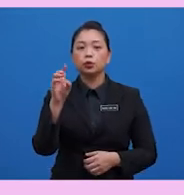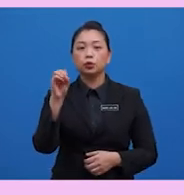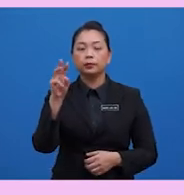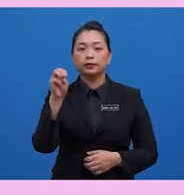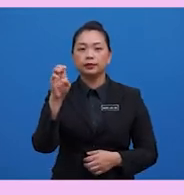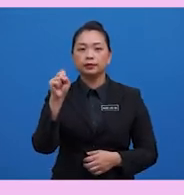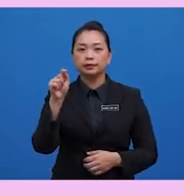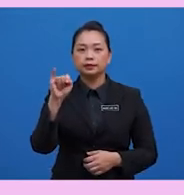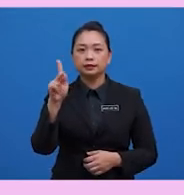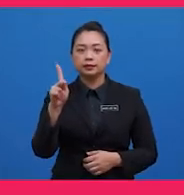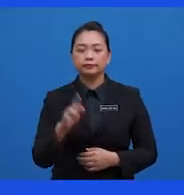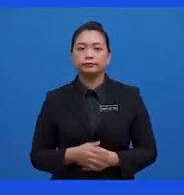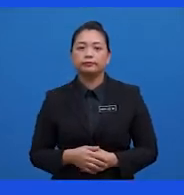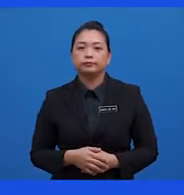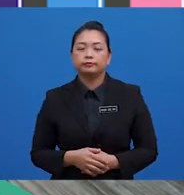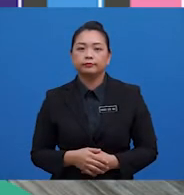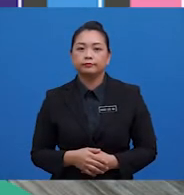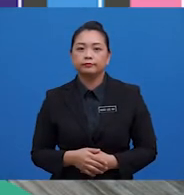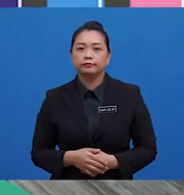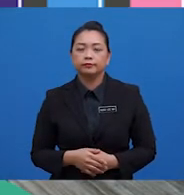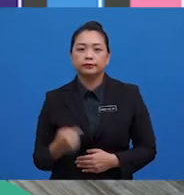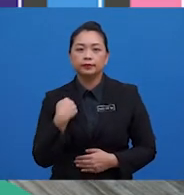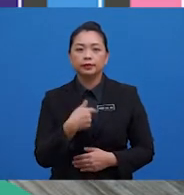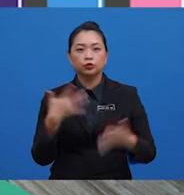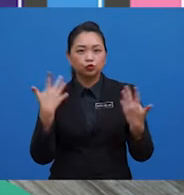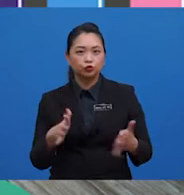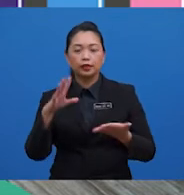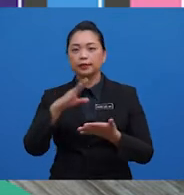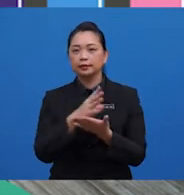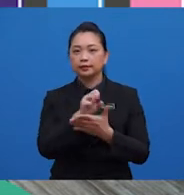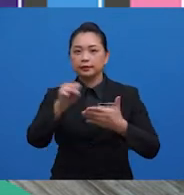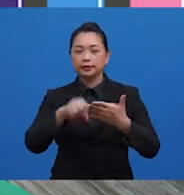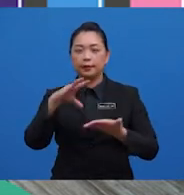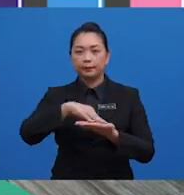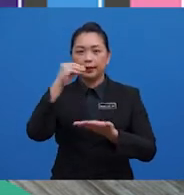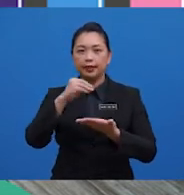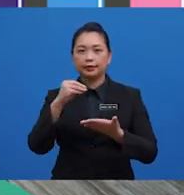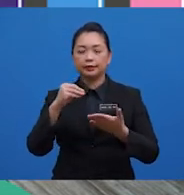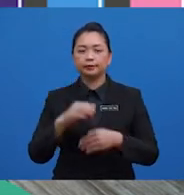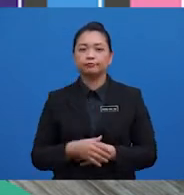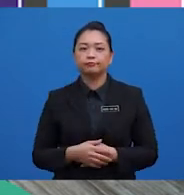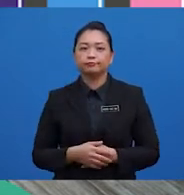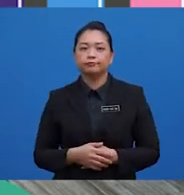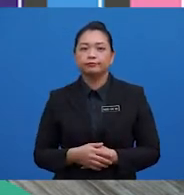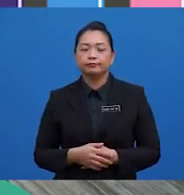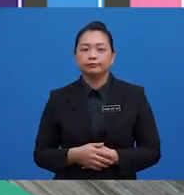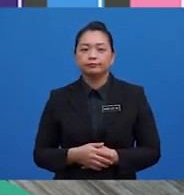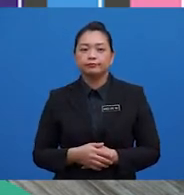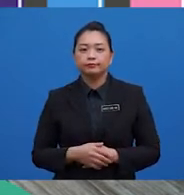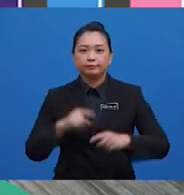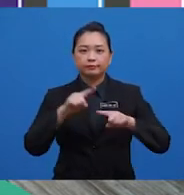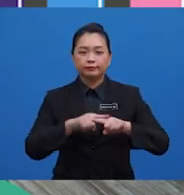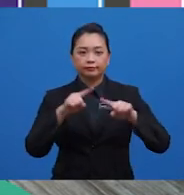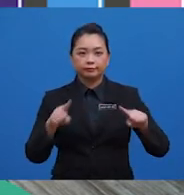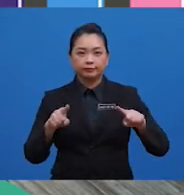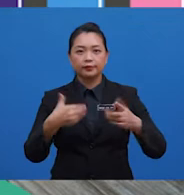aktiviti domestik. Baiklah pelajar, kita telah selesai mempelajari tajuk gangguan ekosistem.